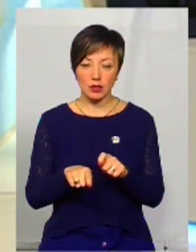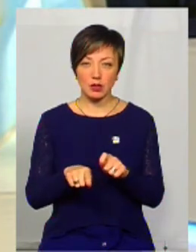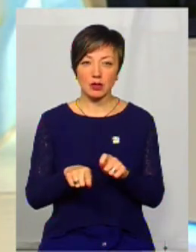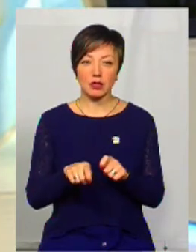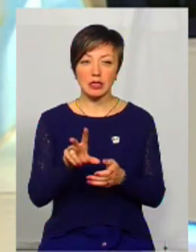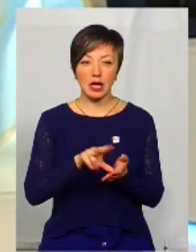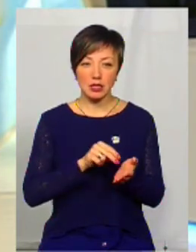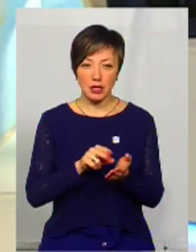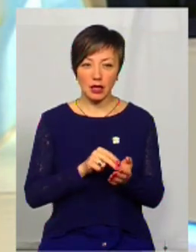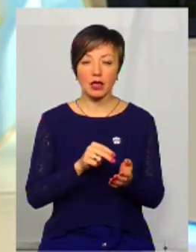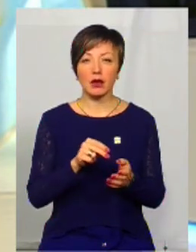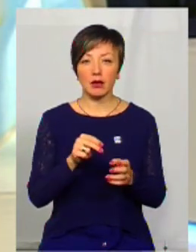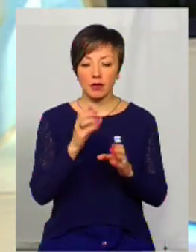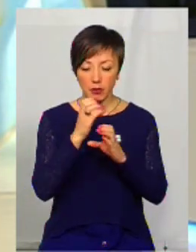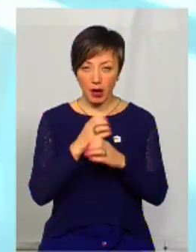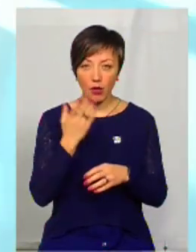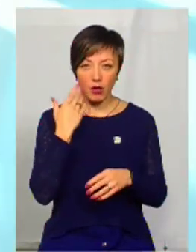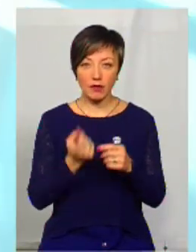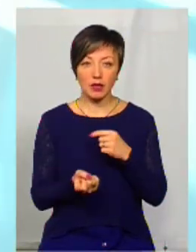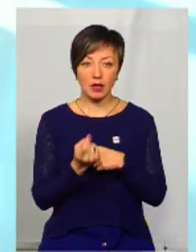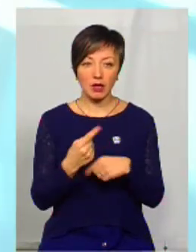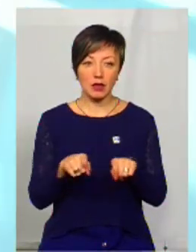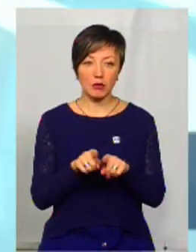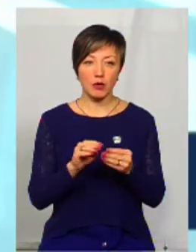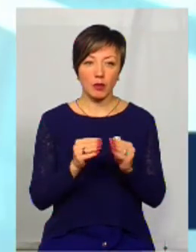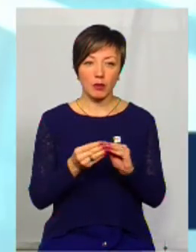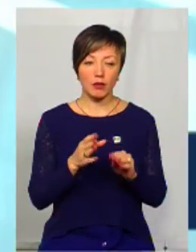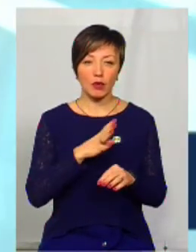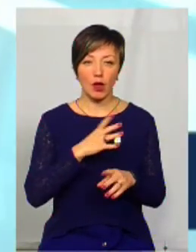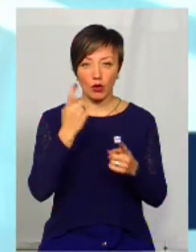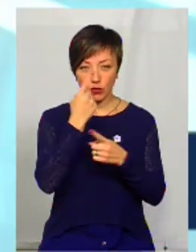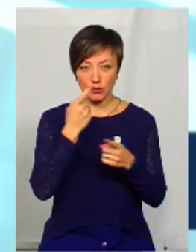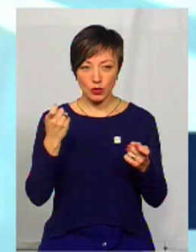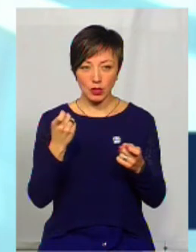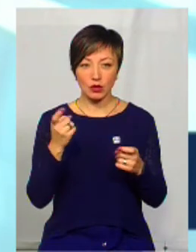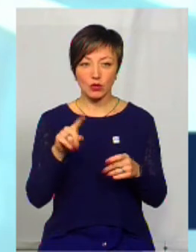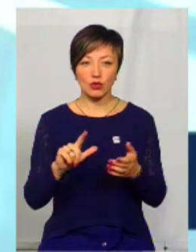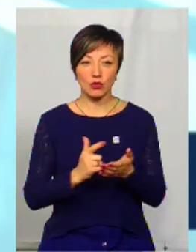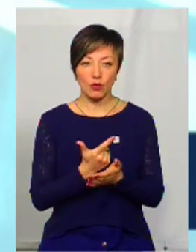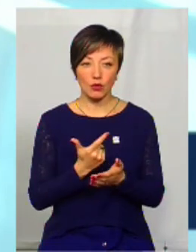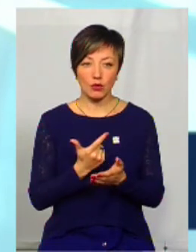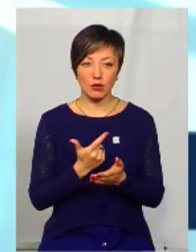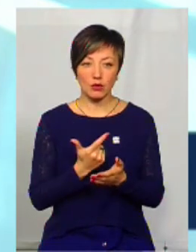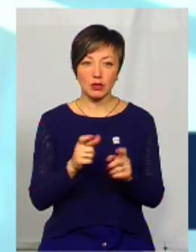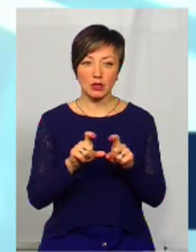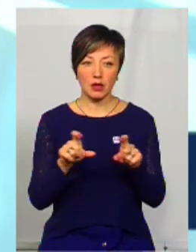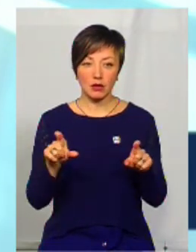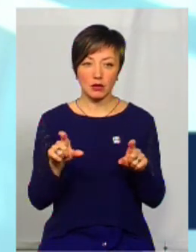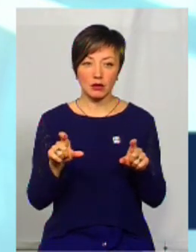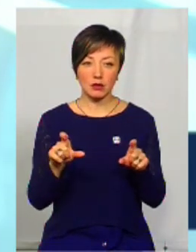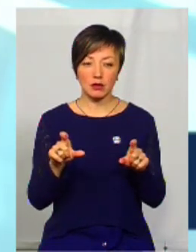зразки, звичайно, відбираються, але коли виникає, скажімо, наразі така проблема, яка була озвучена, тоді знову ж